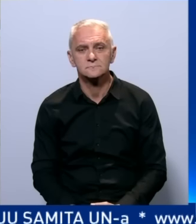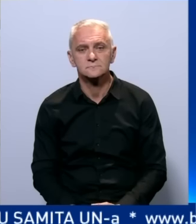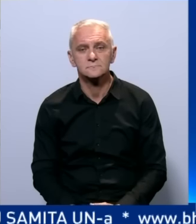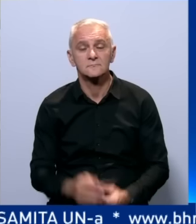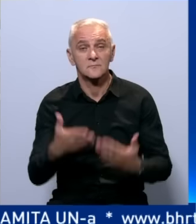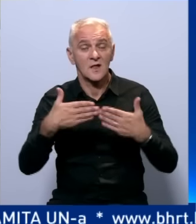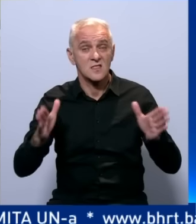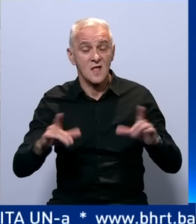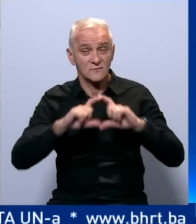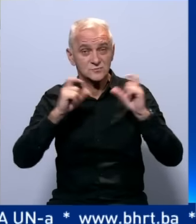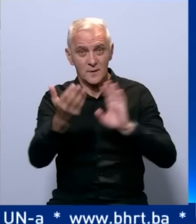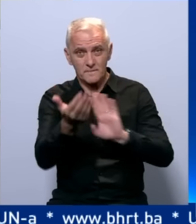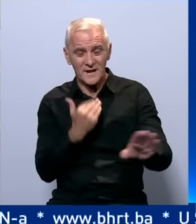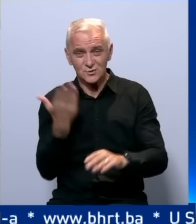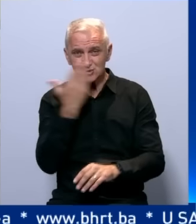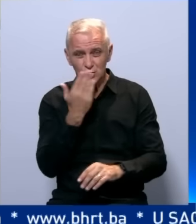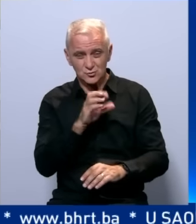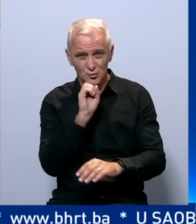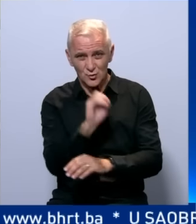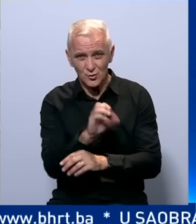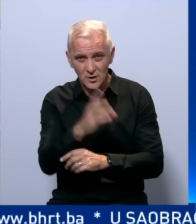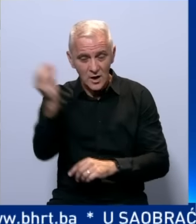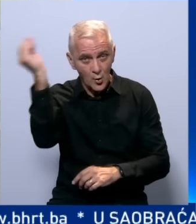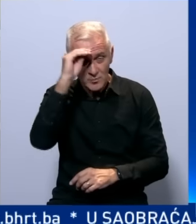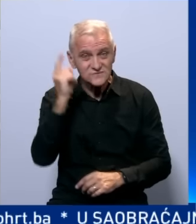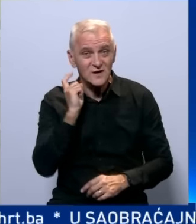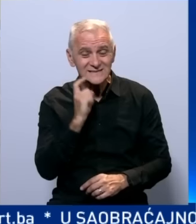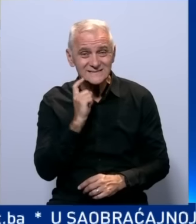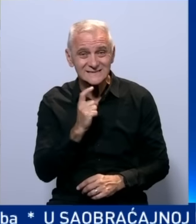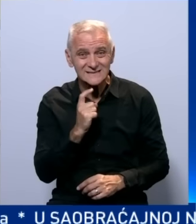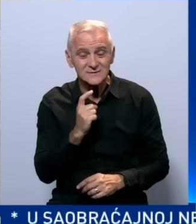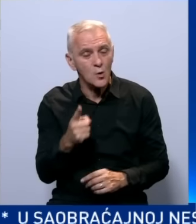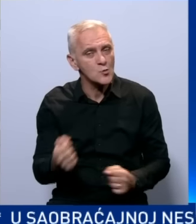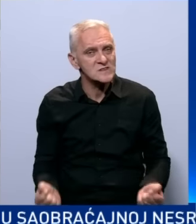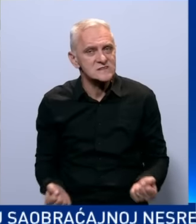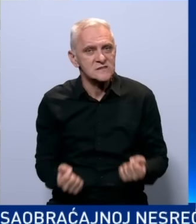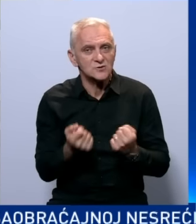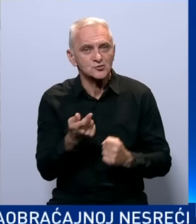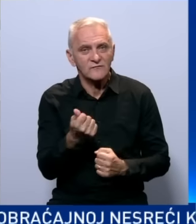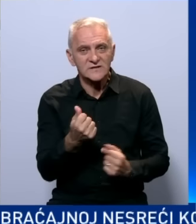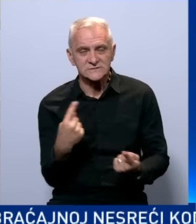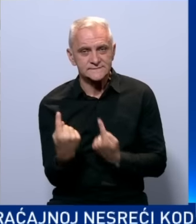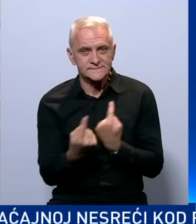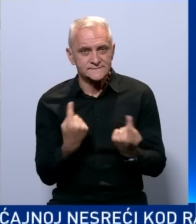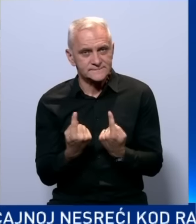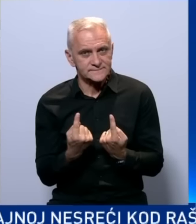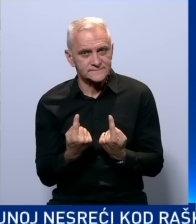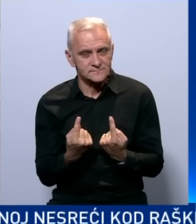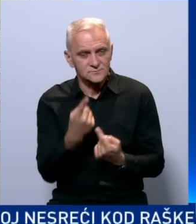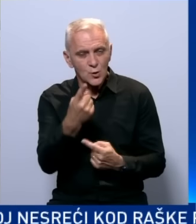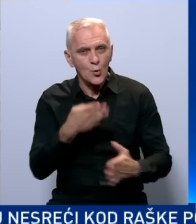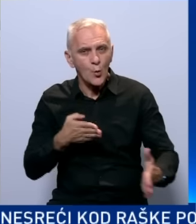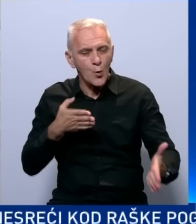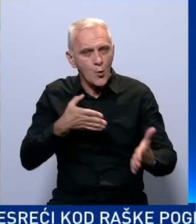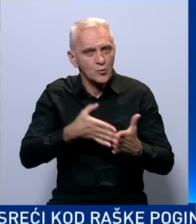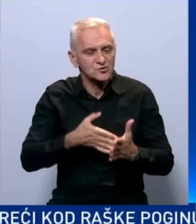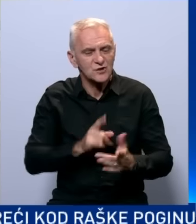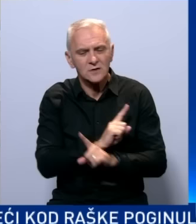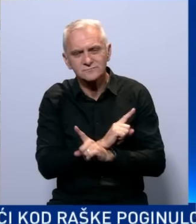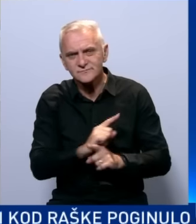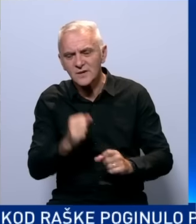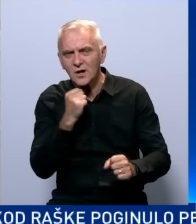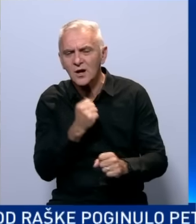Javna ustanova predškolski odgoj i obrazovanje Zenica nalazi se u teškoj finansijskoj situaciji, što utiče na radne